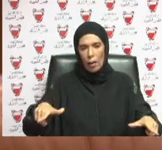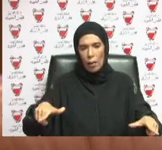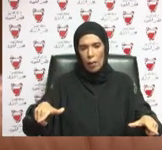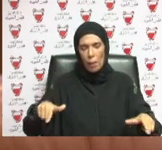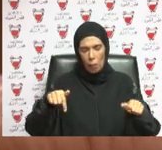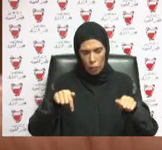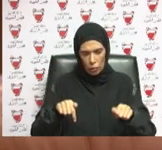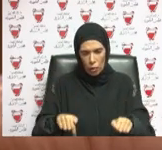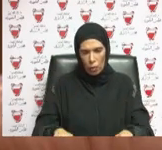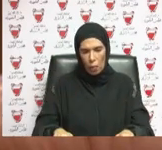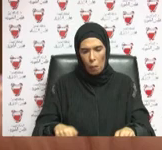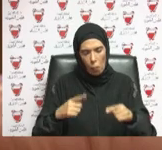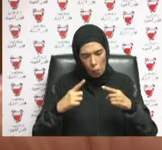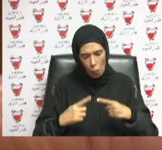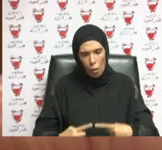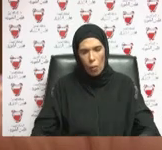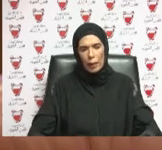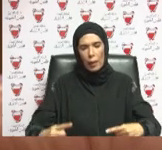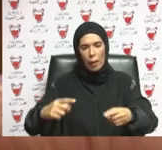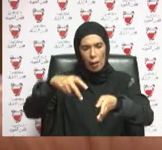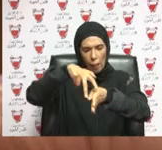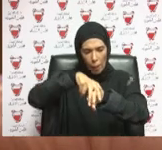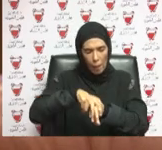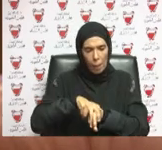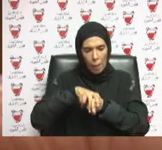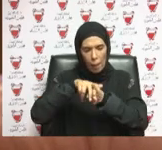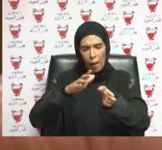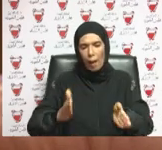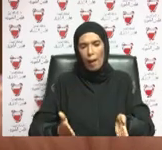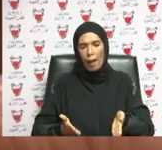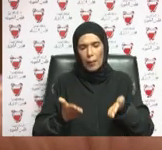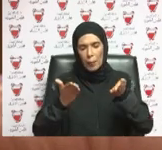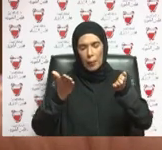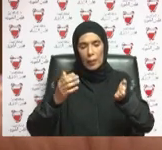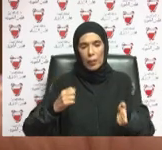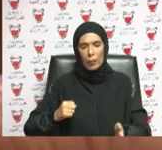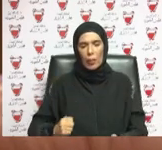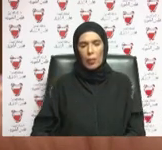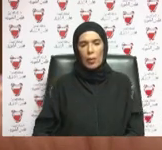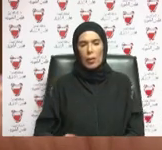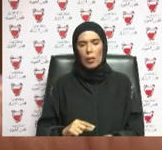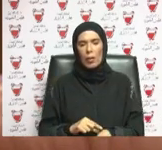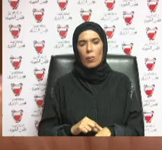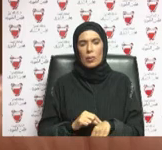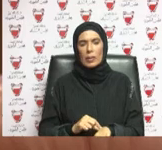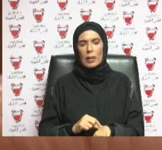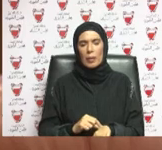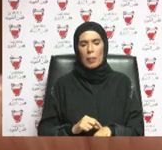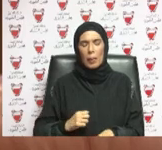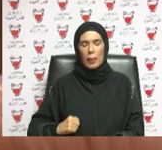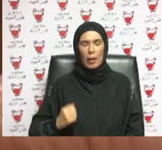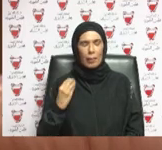ظل ممتطيا صهوة جواد خدمة هذا الوطن وإنسان هذه البلاد